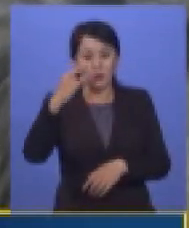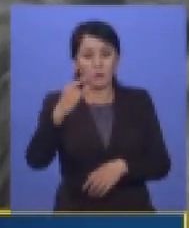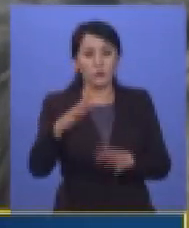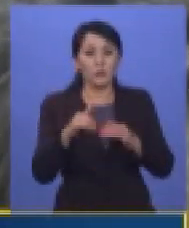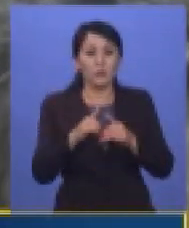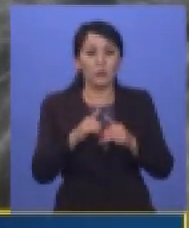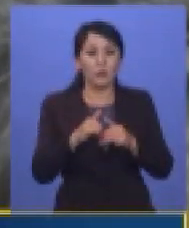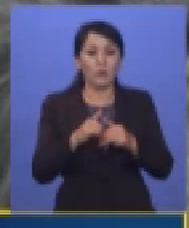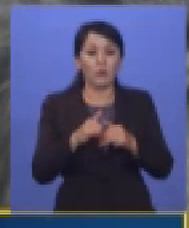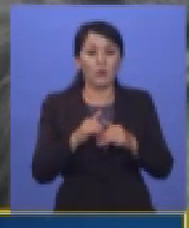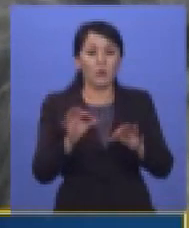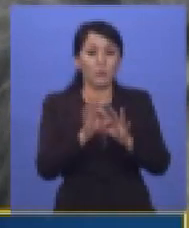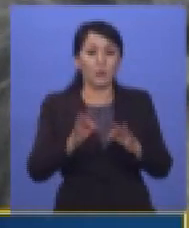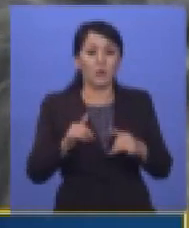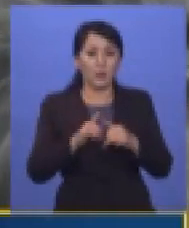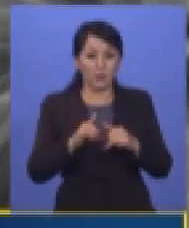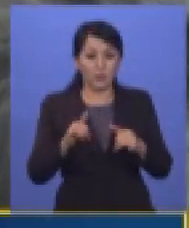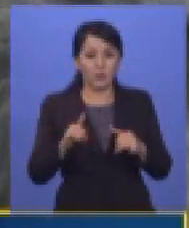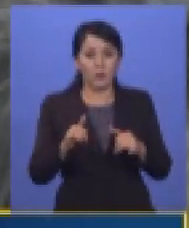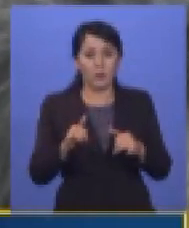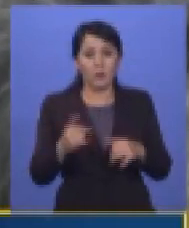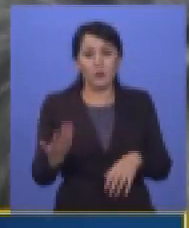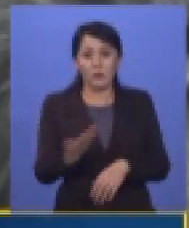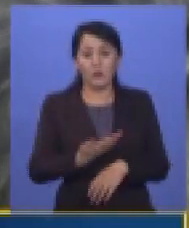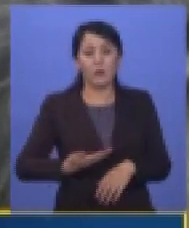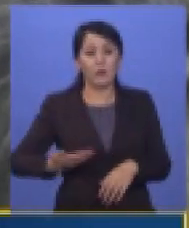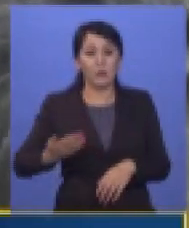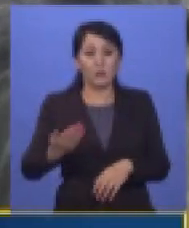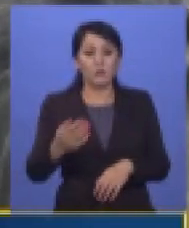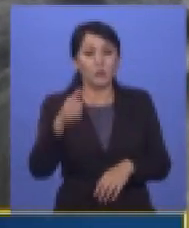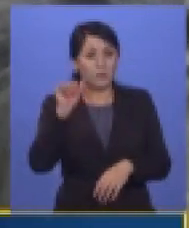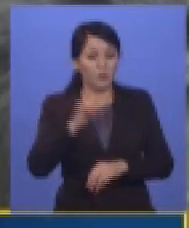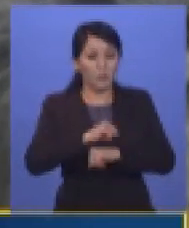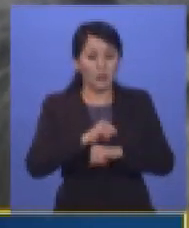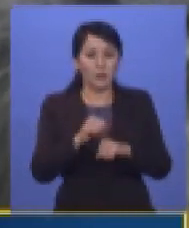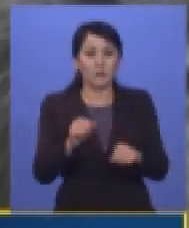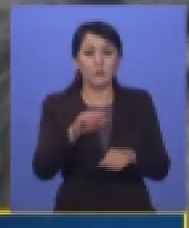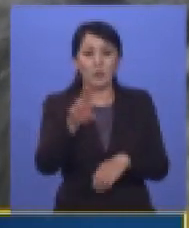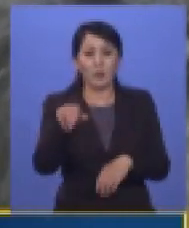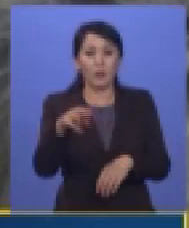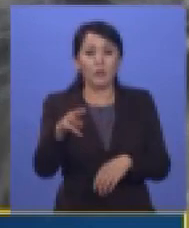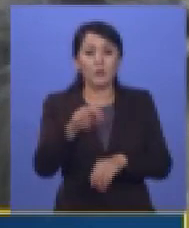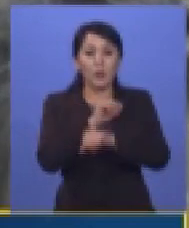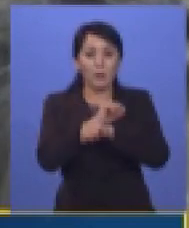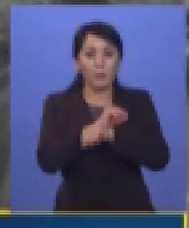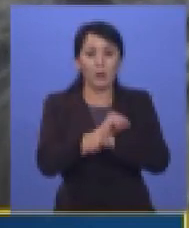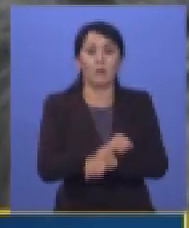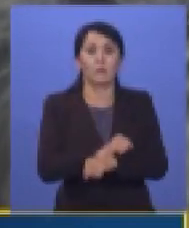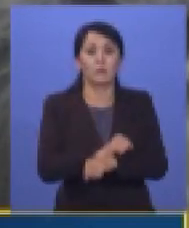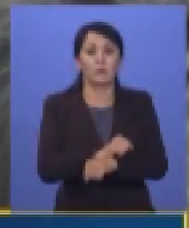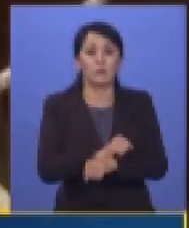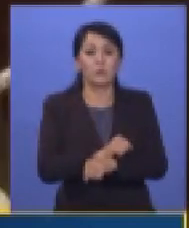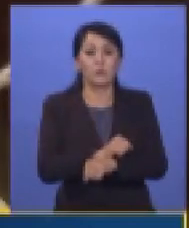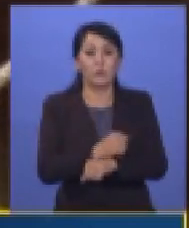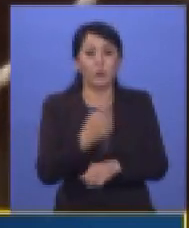өркениеттің өзі болған өзінде де біз міне соны кешегі батырлардың қалай осы жерді қорғап қалғанын қайран